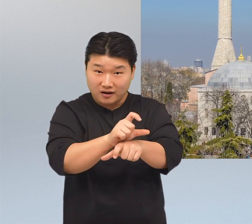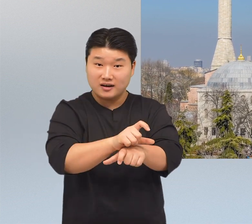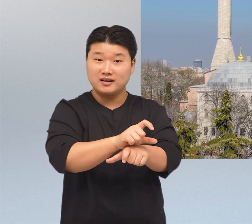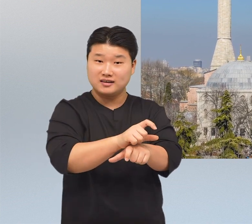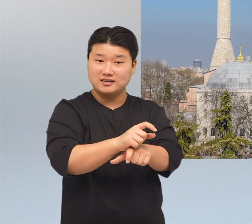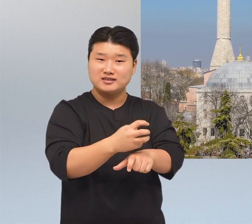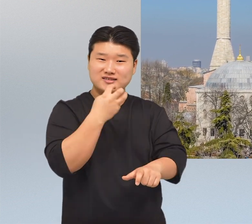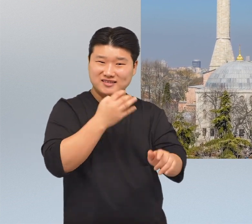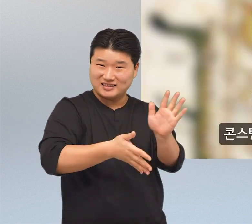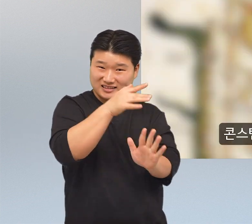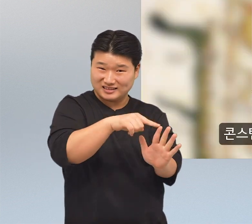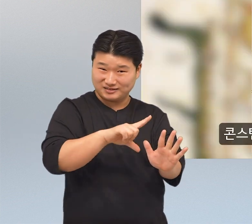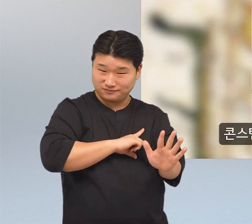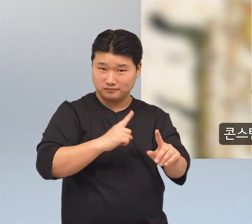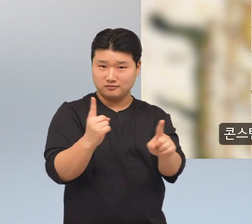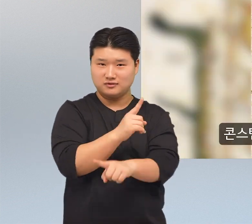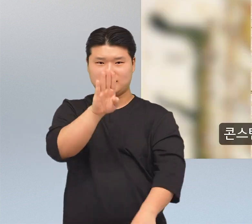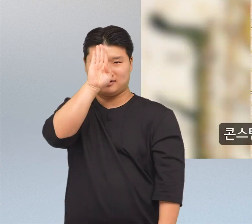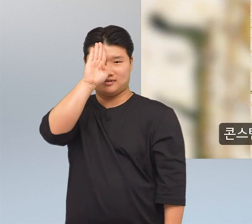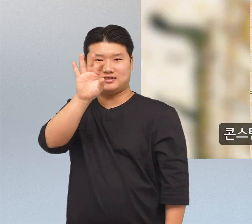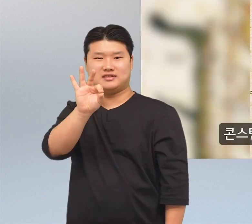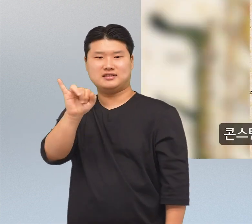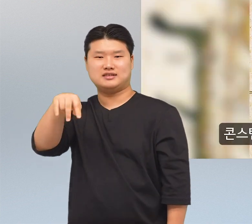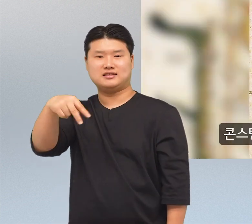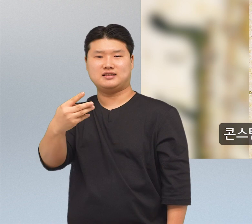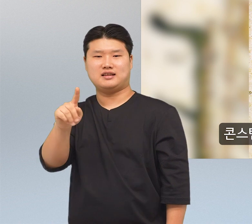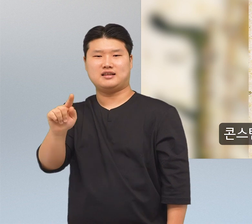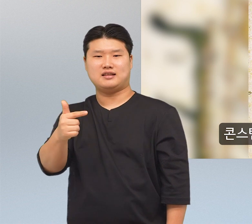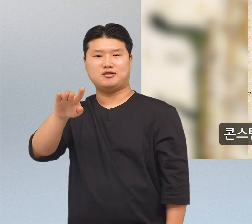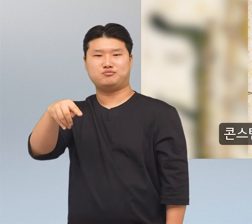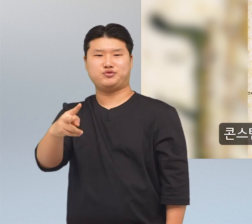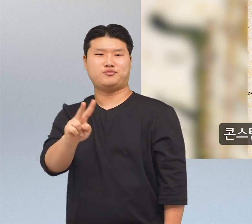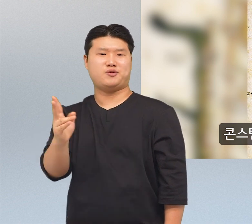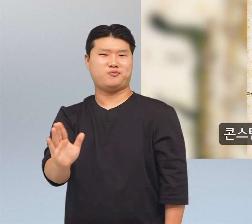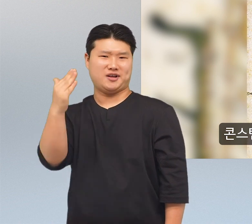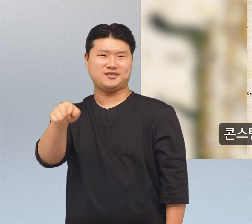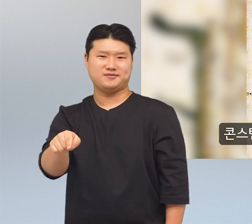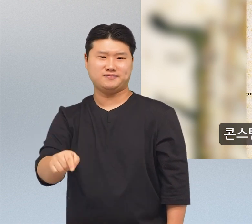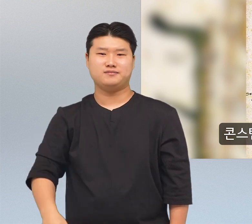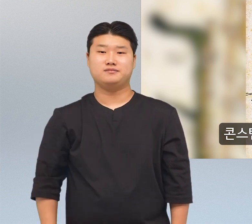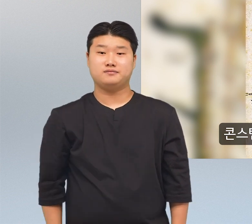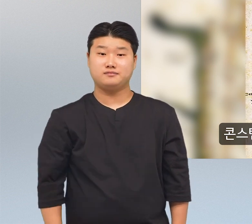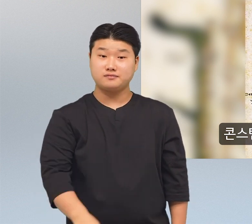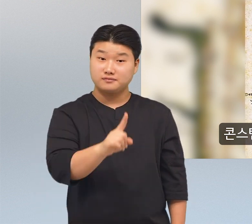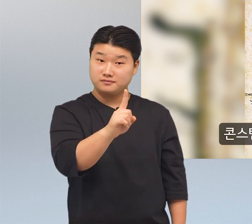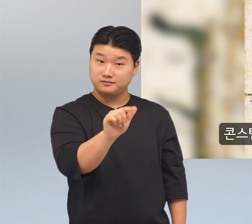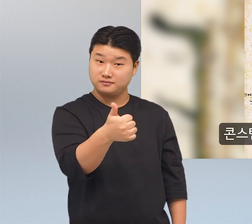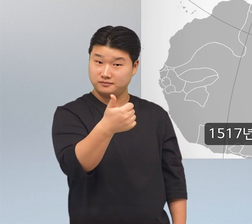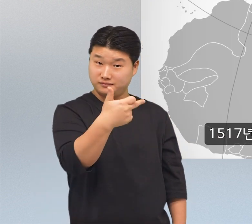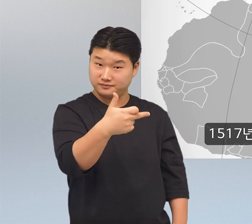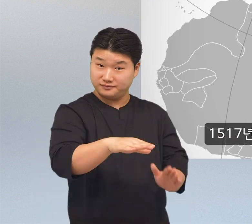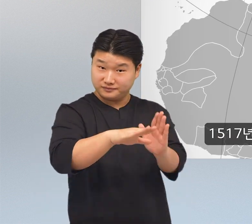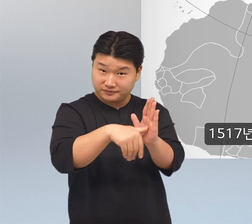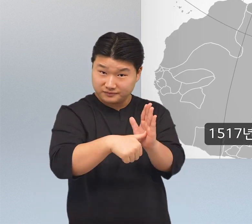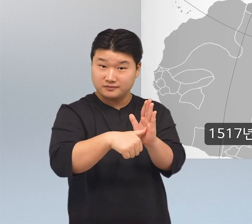사원으로 바꾸고 콘스탄티노플을 이스탄불로 개명해 수도로 삼았습니다.